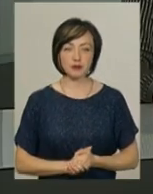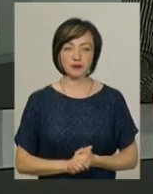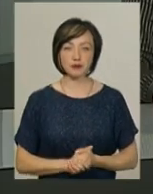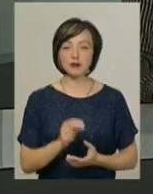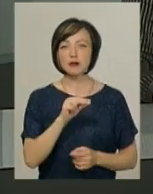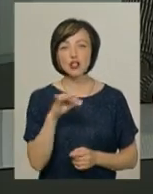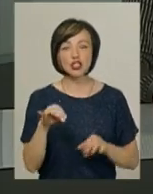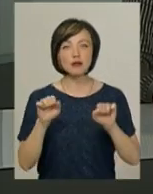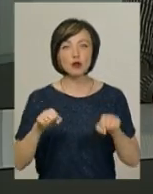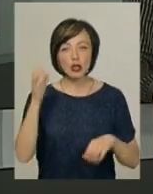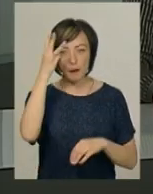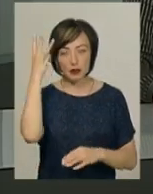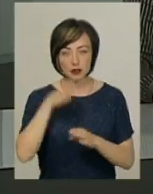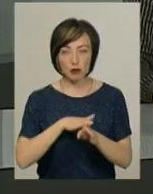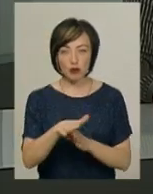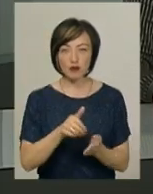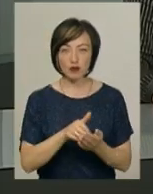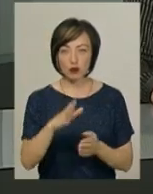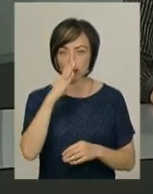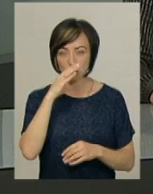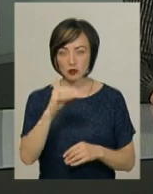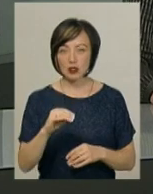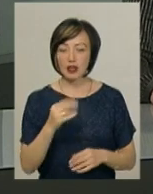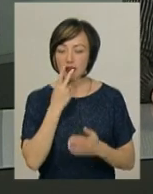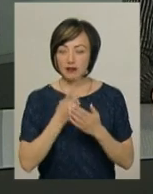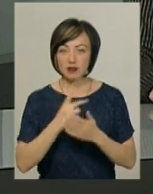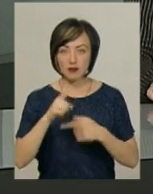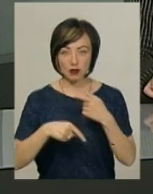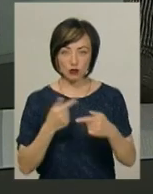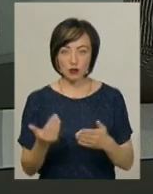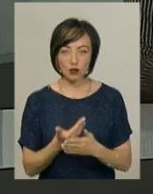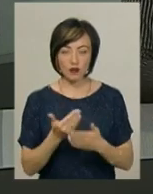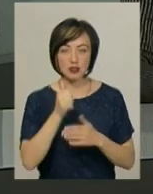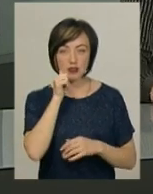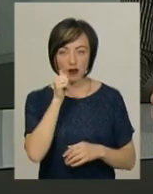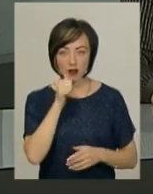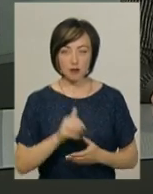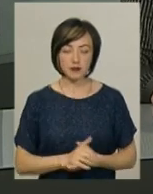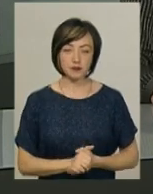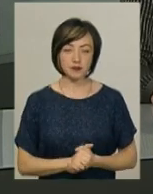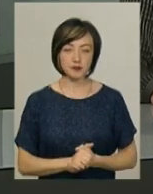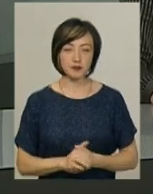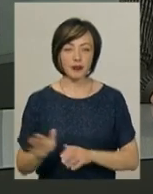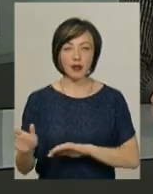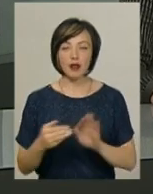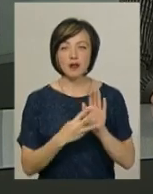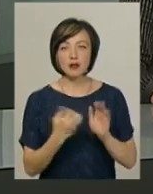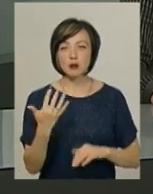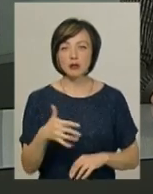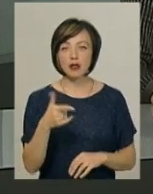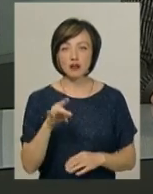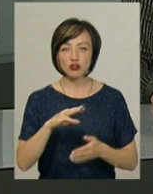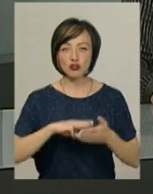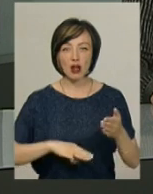Чи зможе Хмельницький повністю відмовитися від маршрутних таксі? Дивіться у наших випусках новин завтра. 850 гривень штрафу